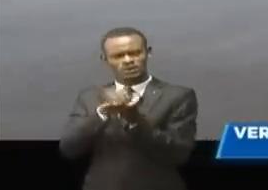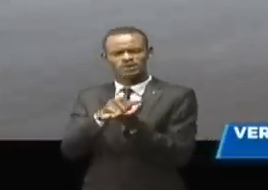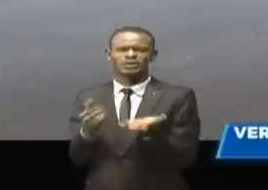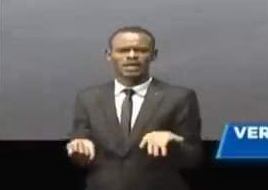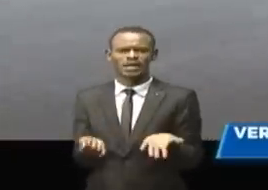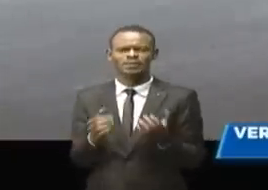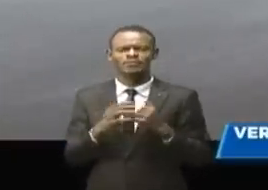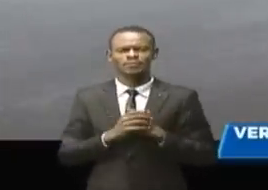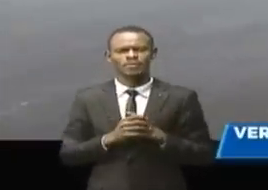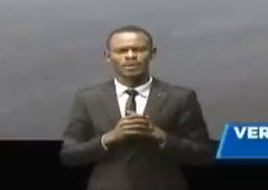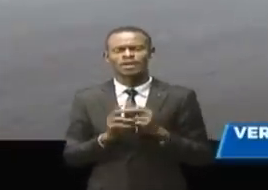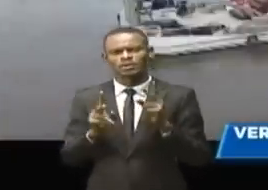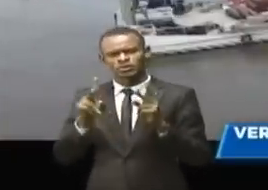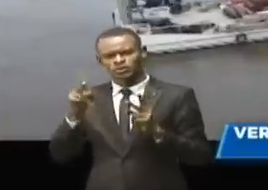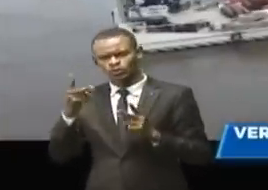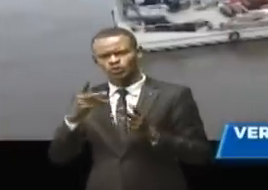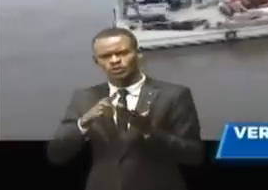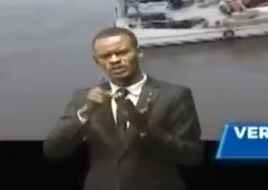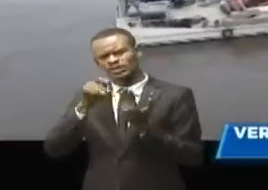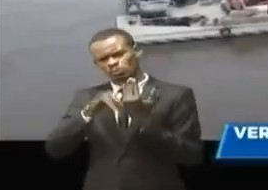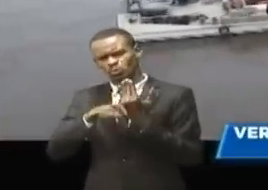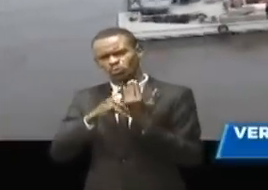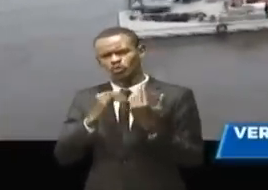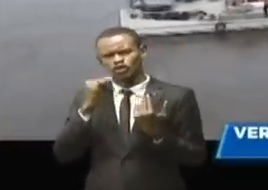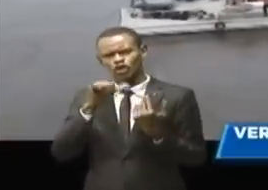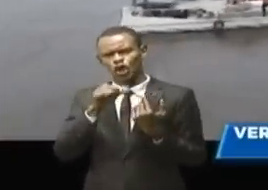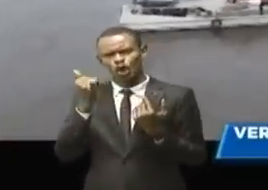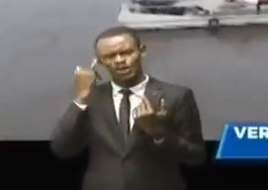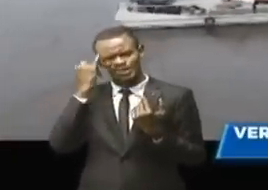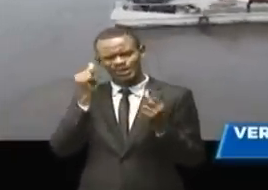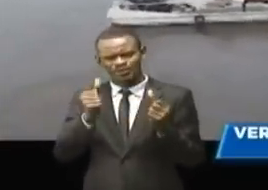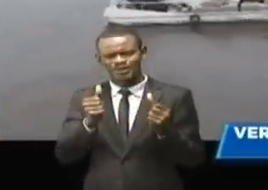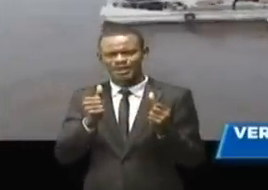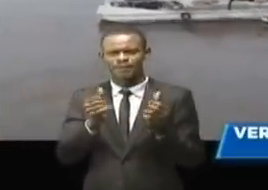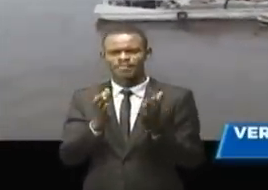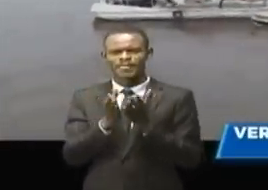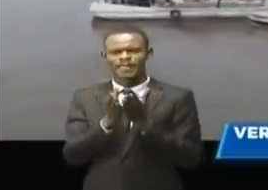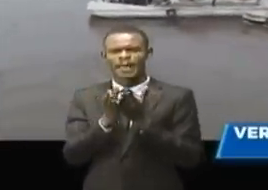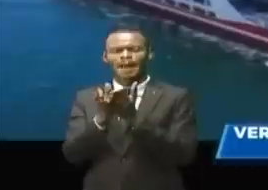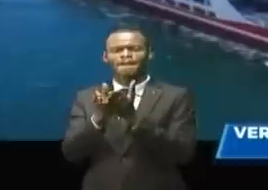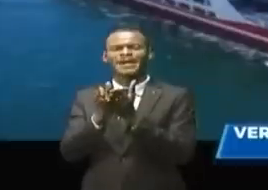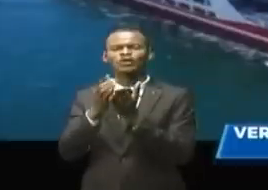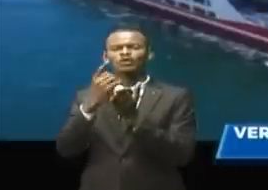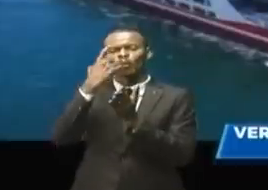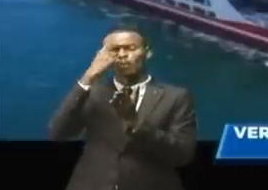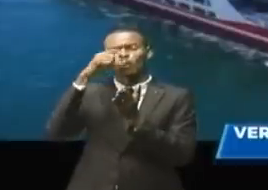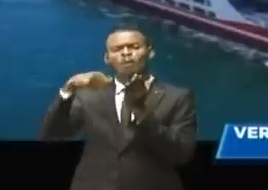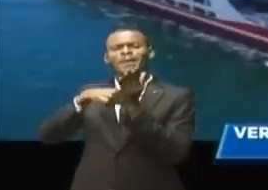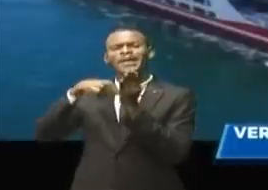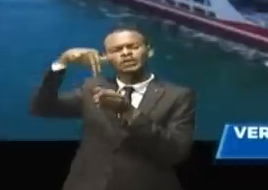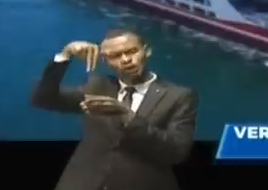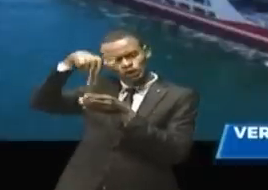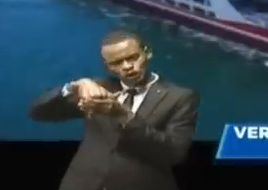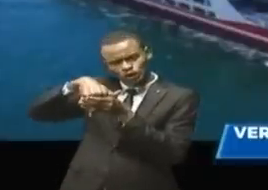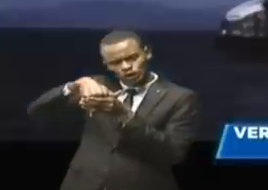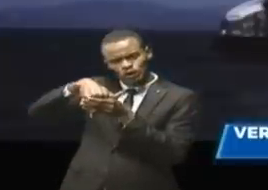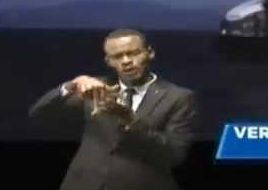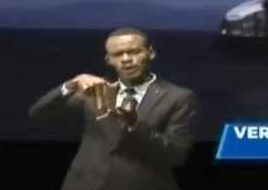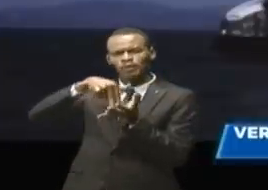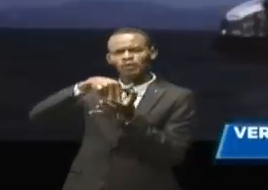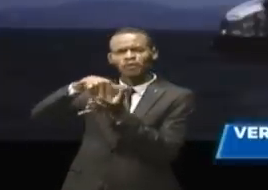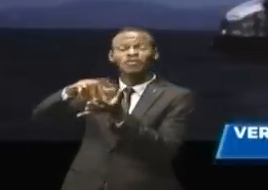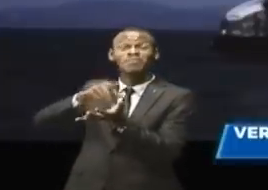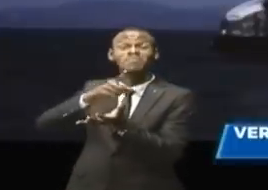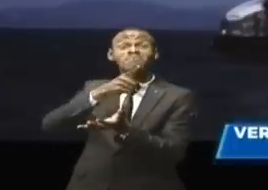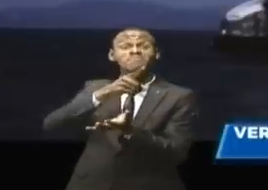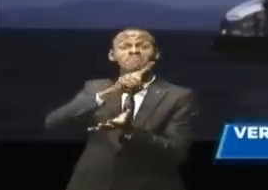navigabilité. Le deuxième projet, plus prenable cette fois, un bateau passager capable de déplacer 1200 personnes en 45 minutes de